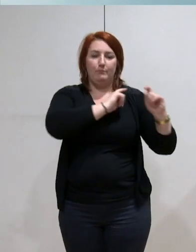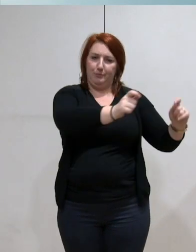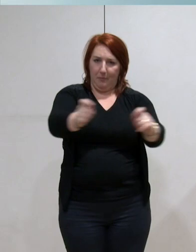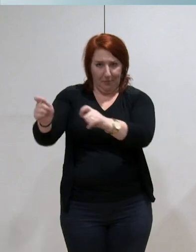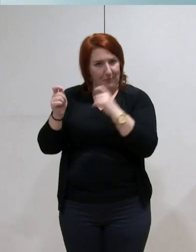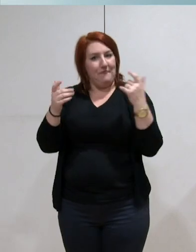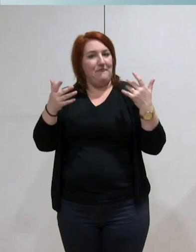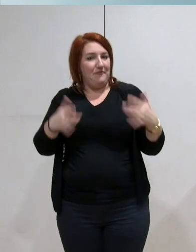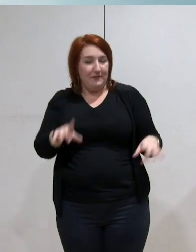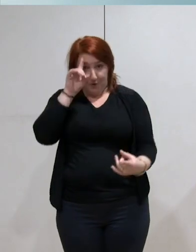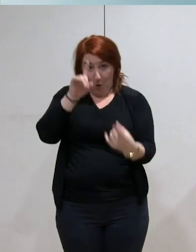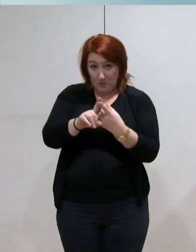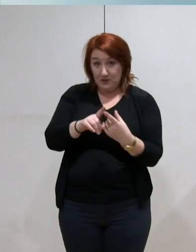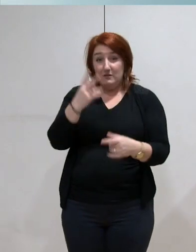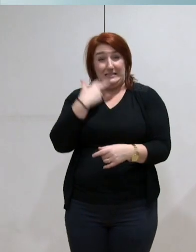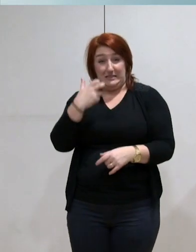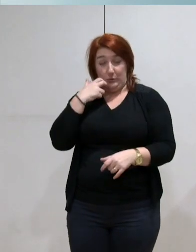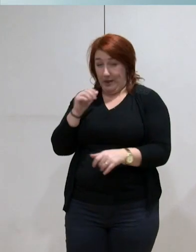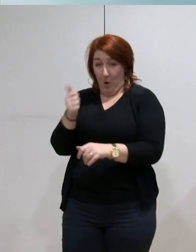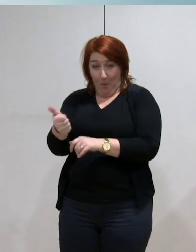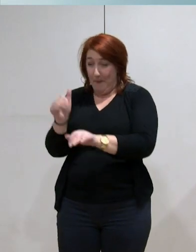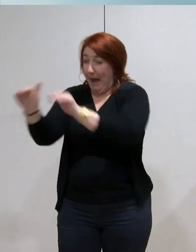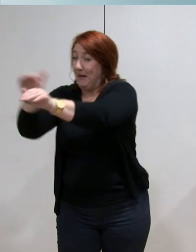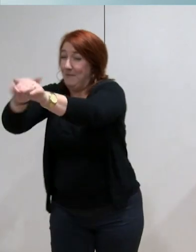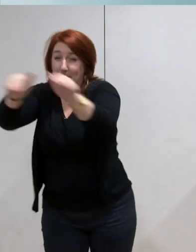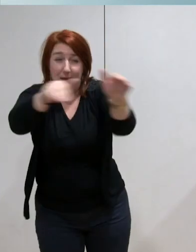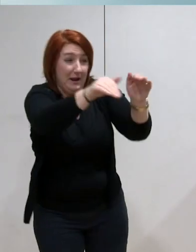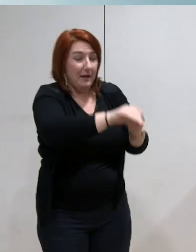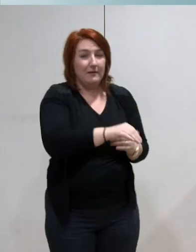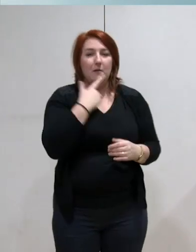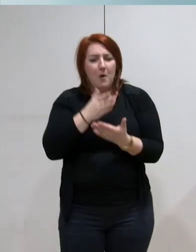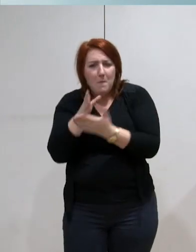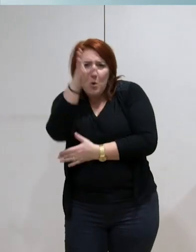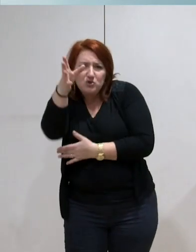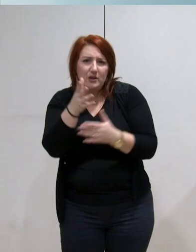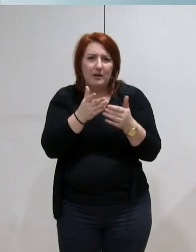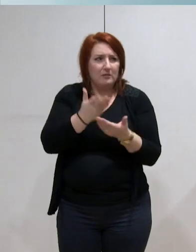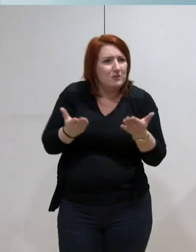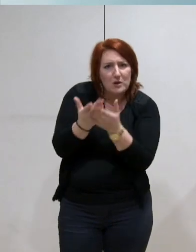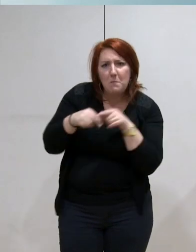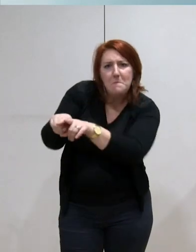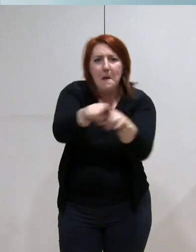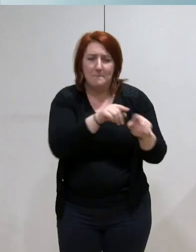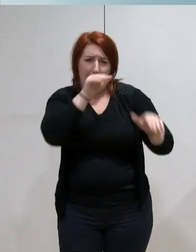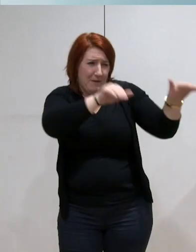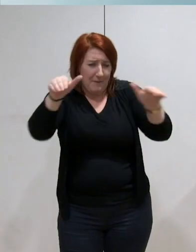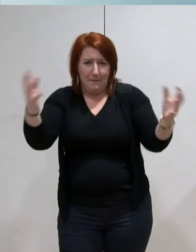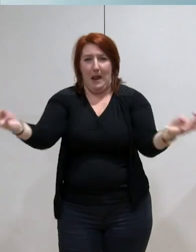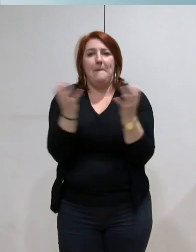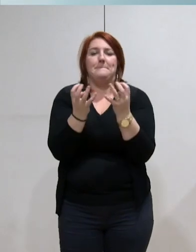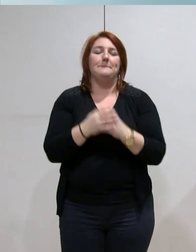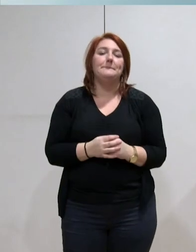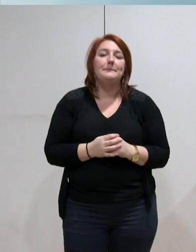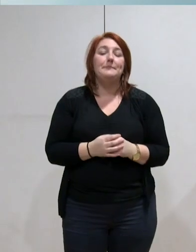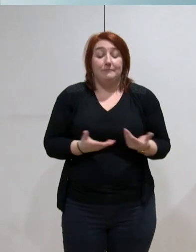pour objectif de mobiliser le plus grand nombre de citoyens concernés par les projets ou les problématiques commune à ce stade il nous reste